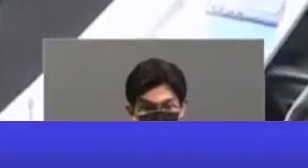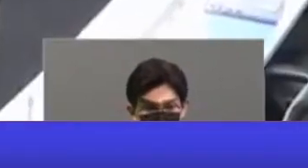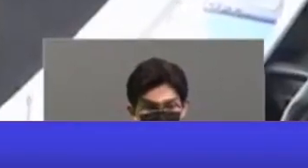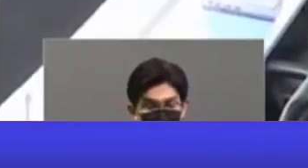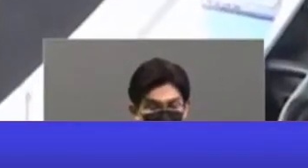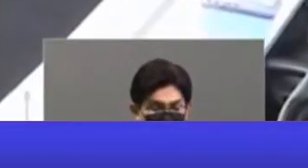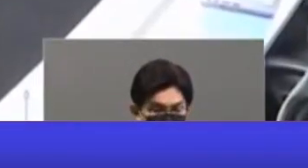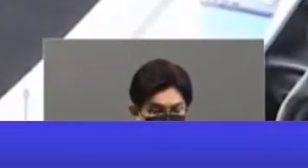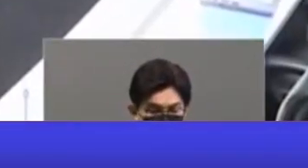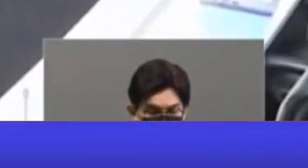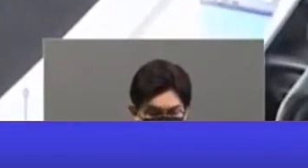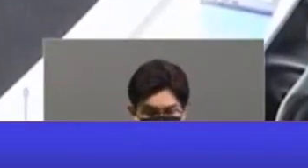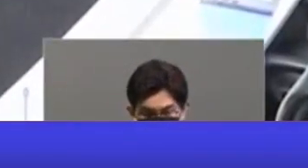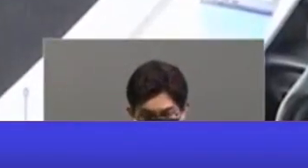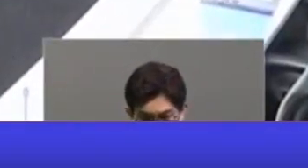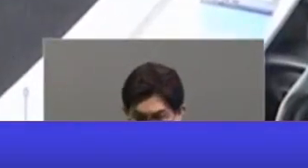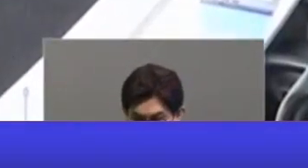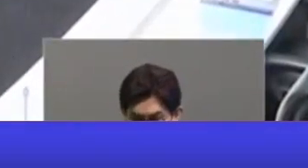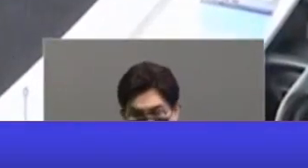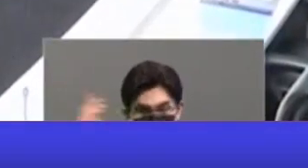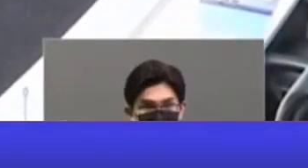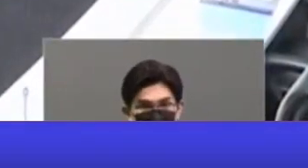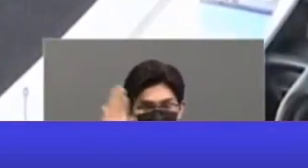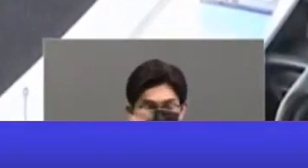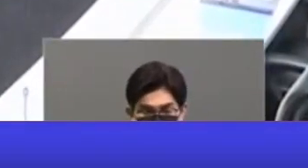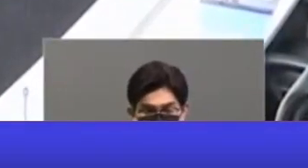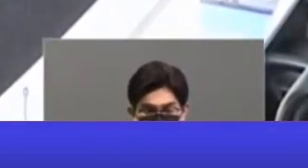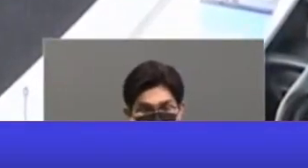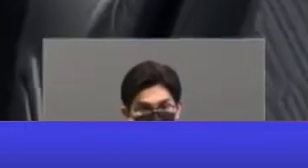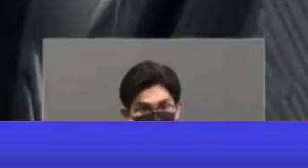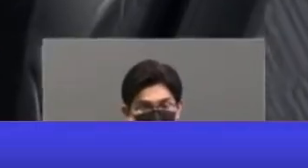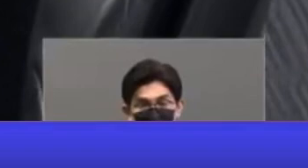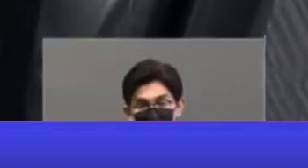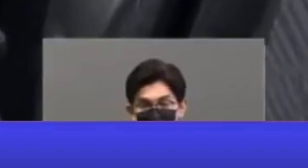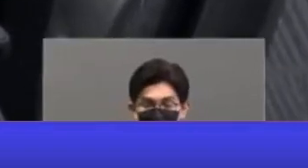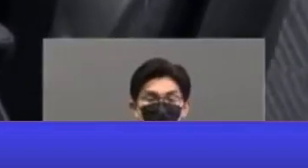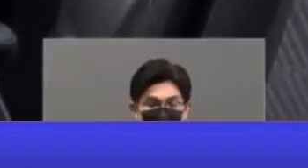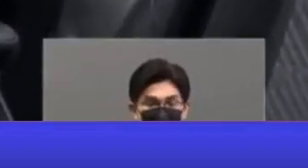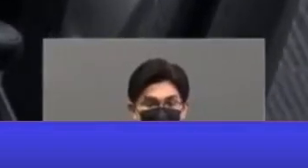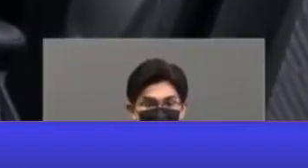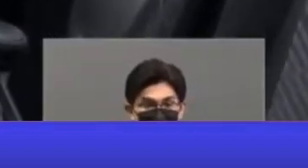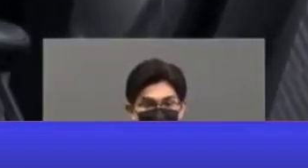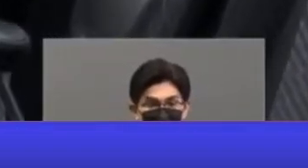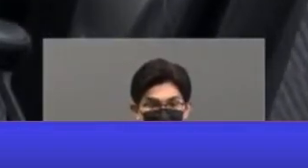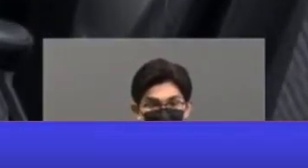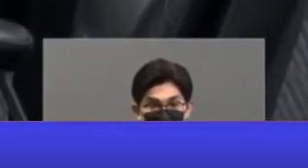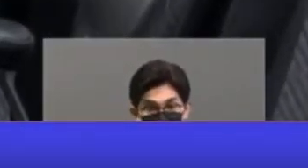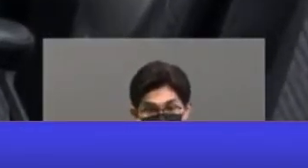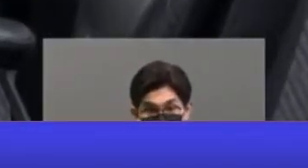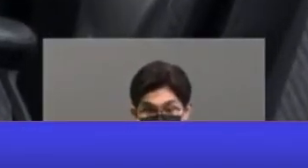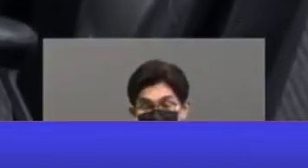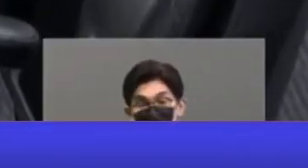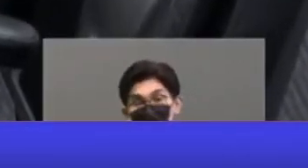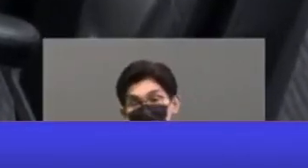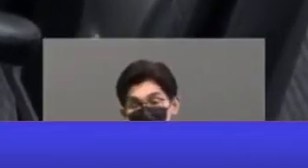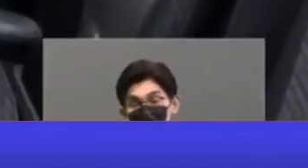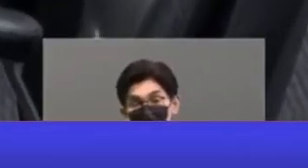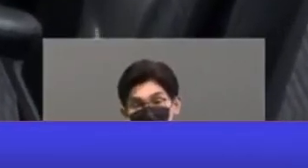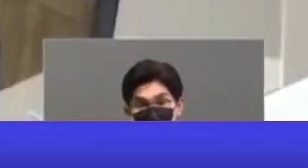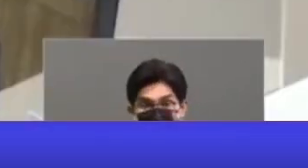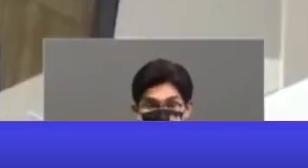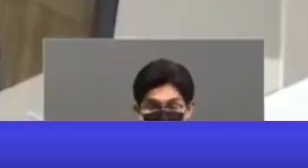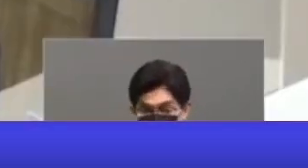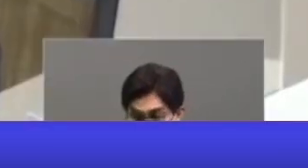25ตุลาคม2565ก็นับจากวันนั้นไปอีก120วันนะครับ 4เดือน ซินเทียเวริโก้นะผู้แทน